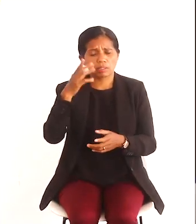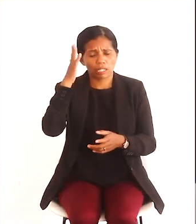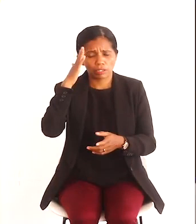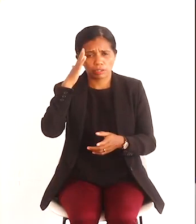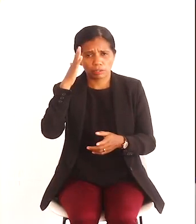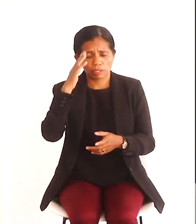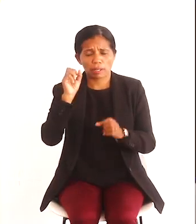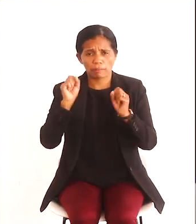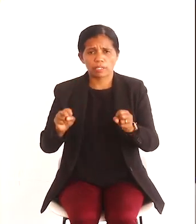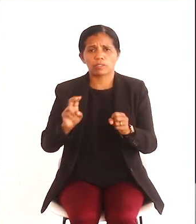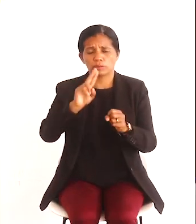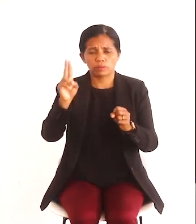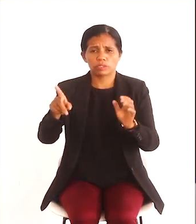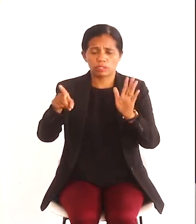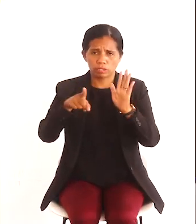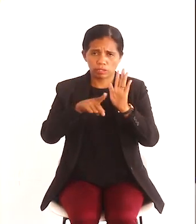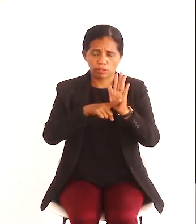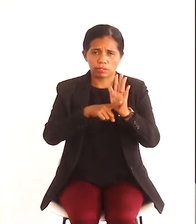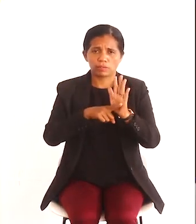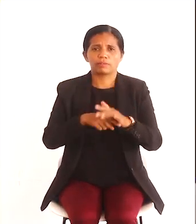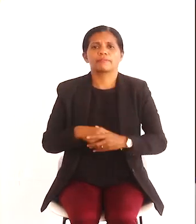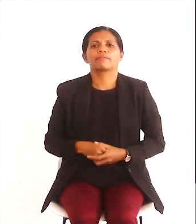bele uza numero negativo sira atu halo adisaun?